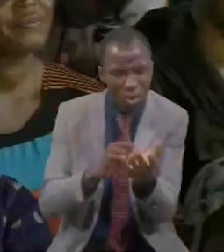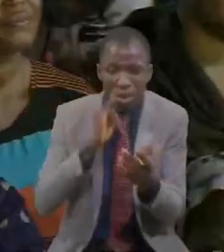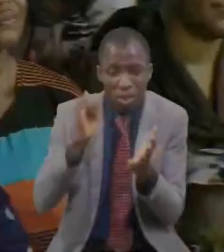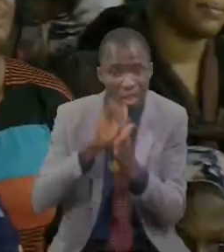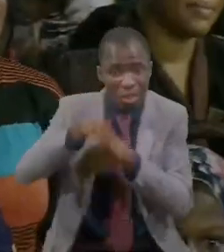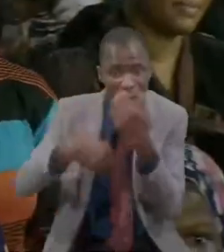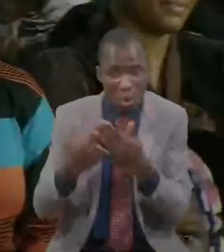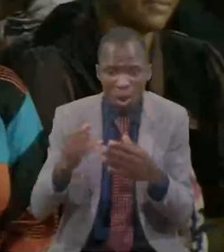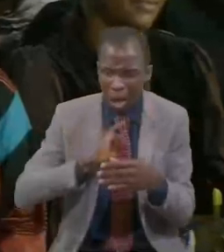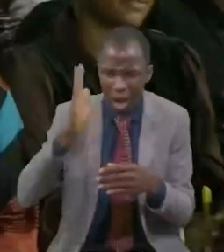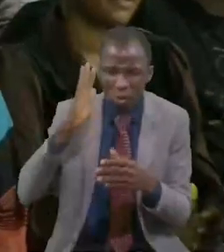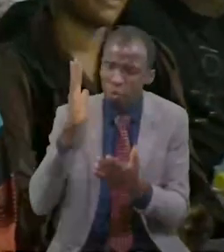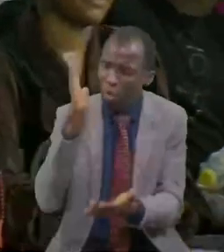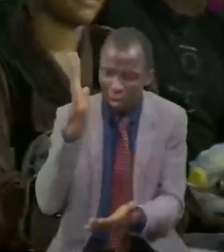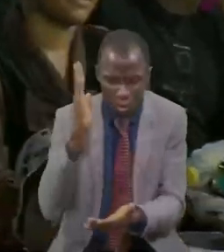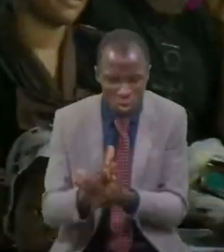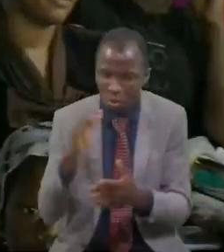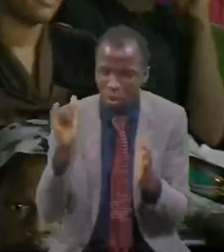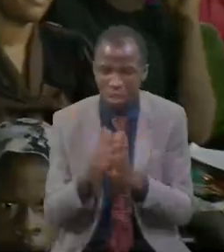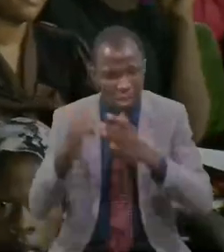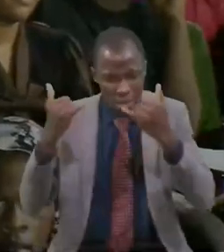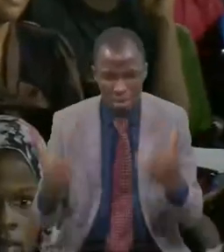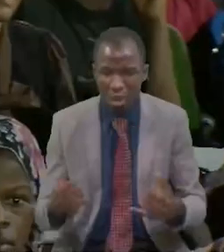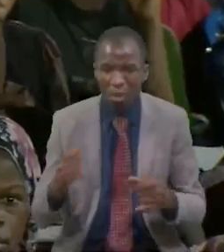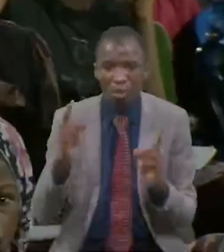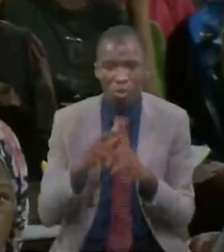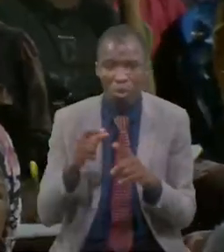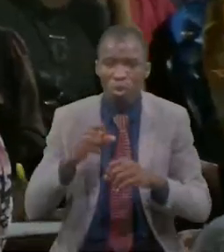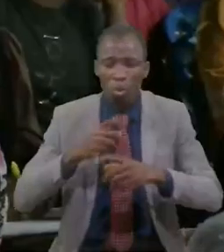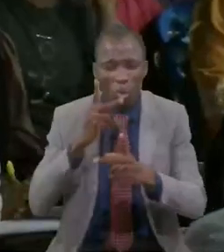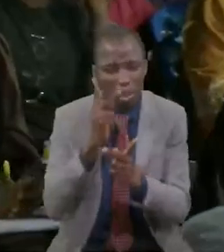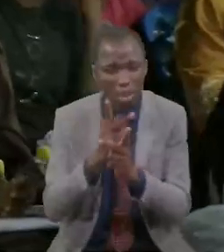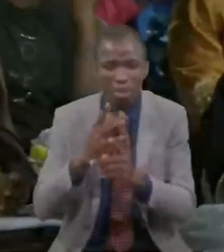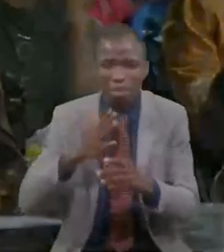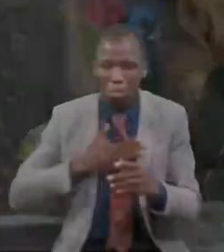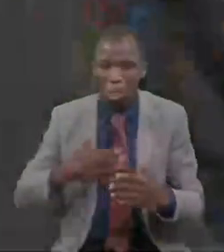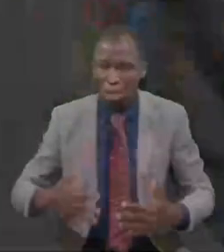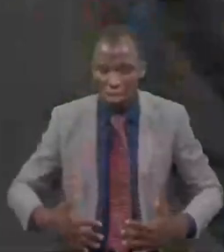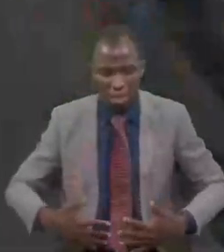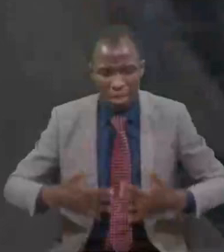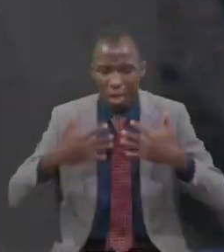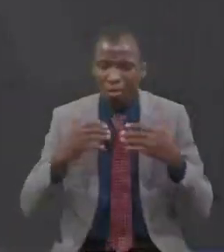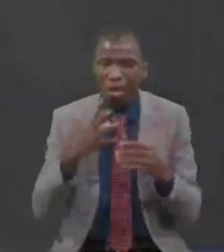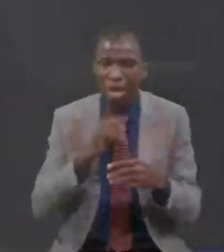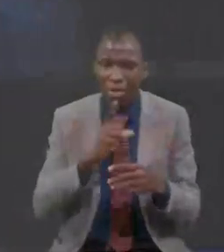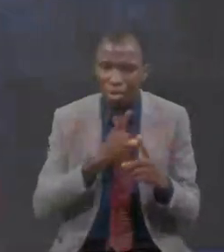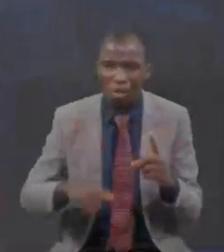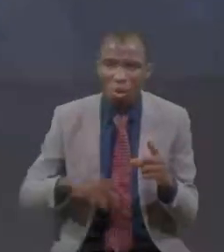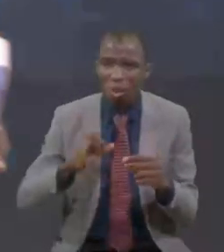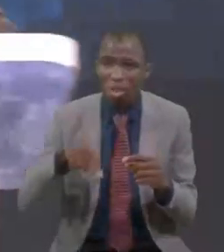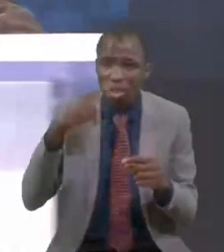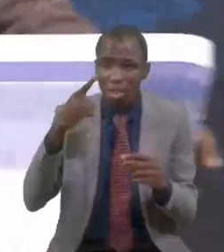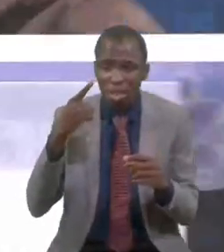que revi cela lare abason cela rejette cela pour sauver ta vie et Dieu dit pour